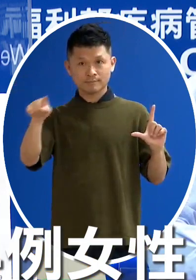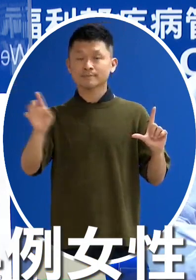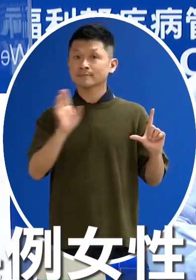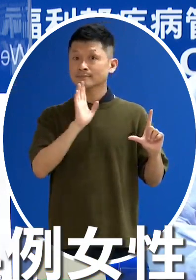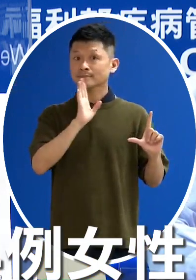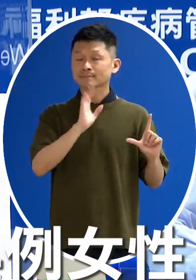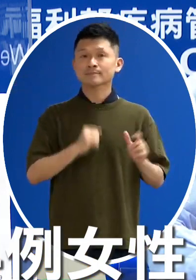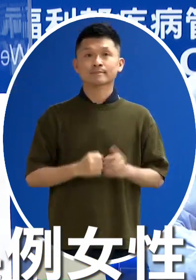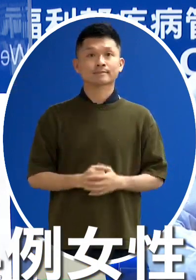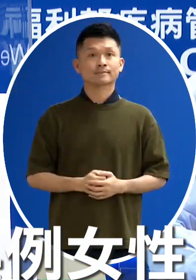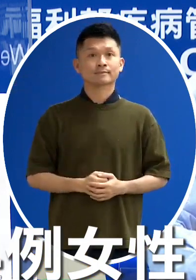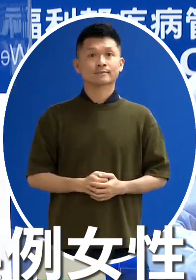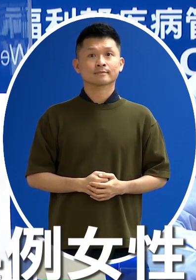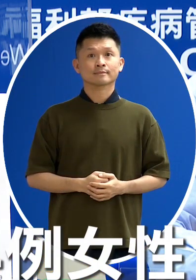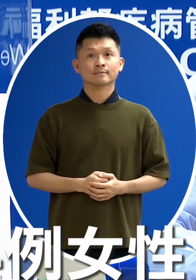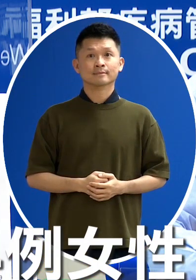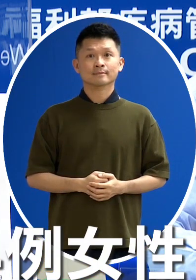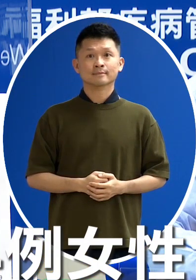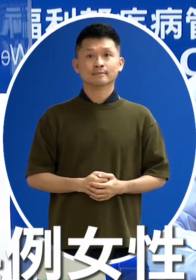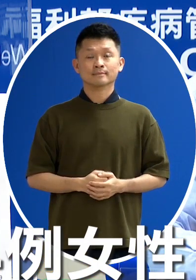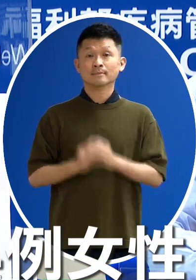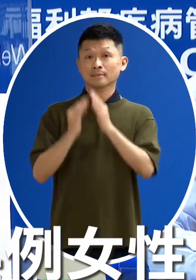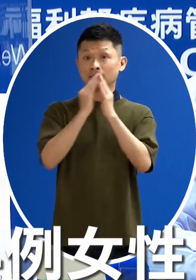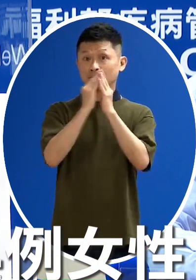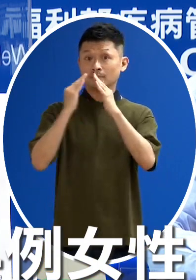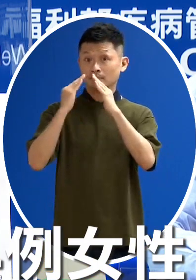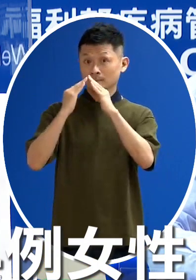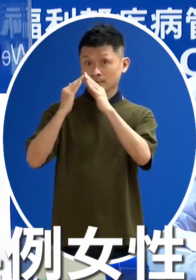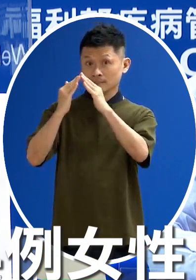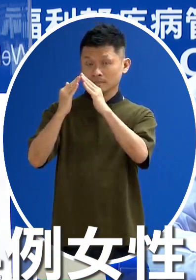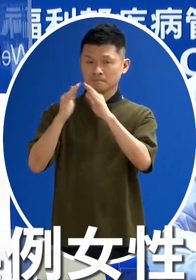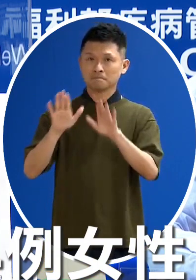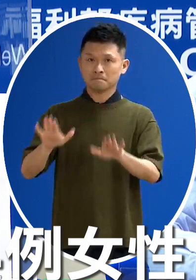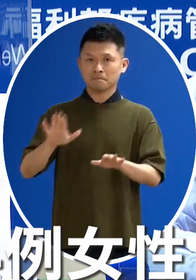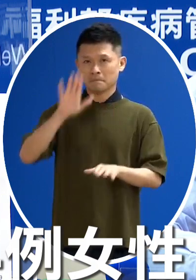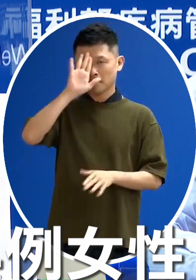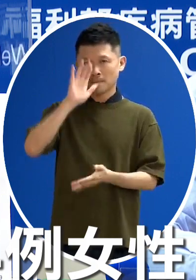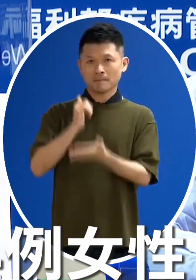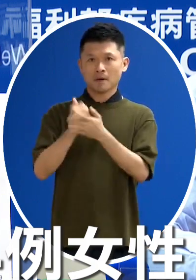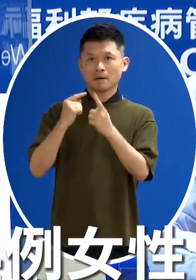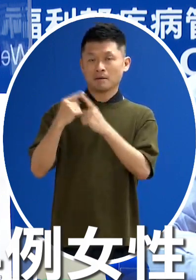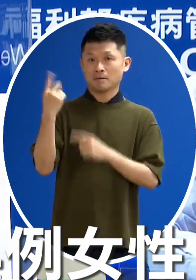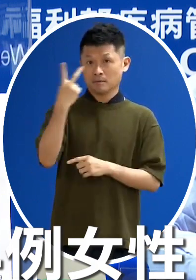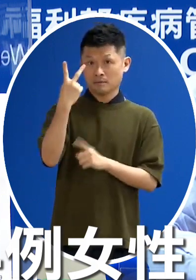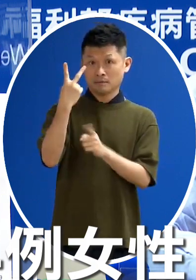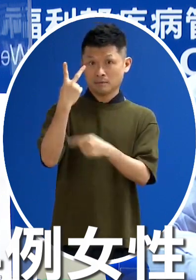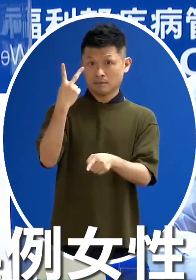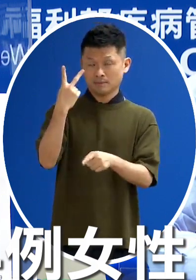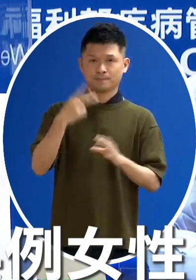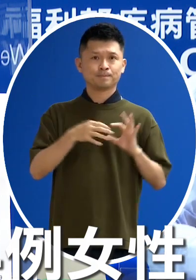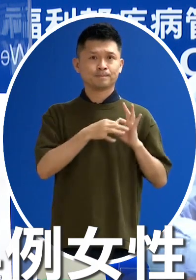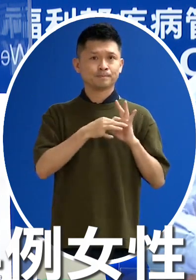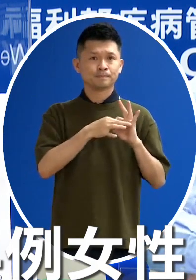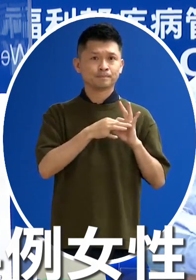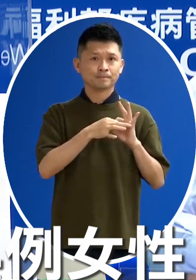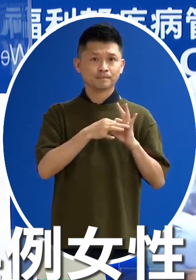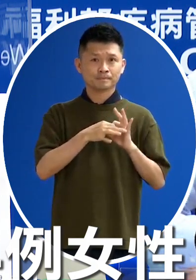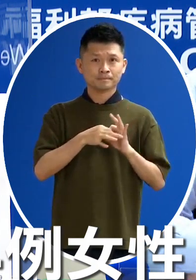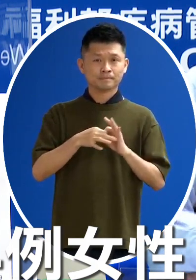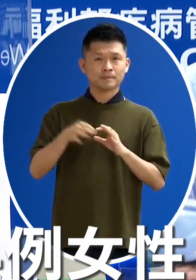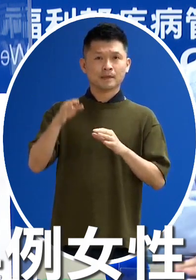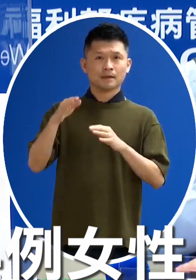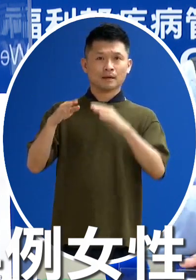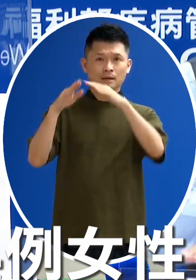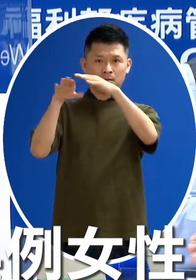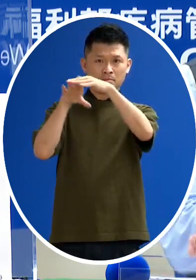哈的一个情境。那桃园市哈这边有2例，那桃园大家比较关心的就有关于哈仓储的